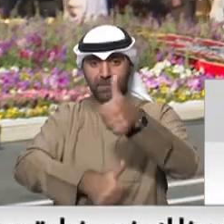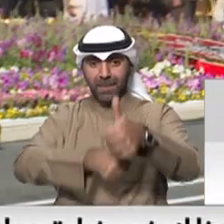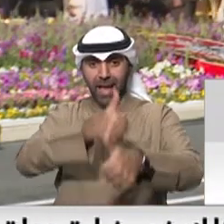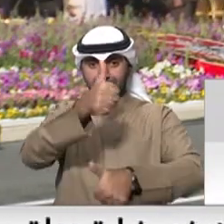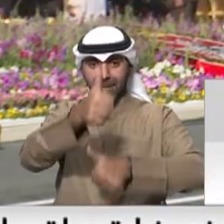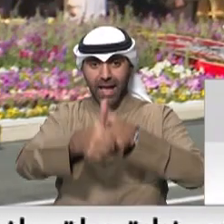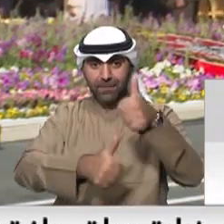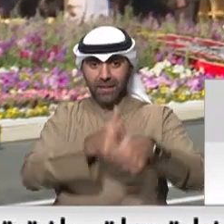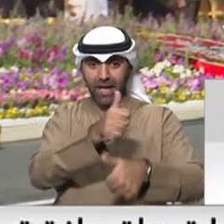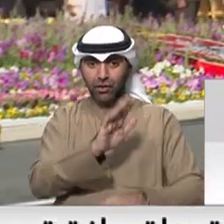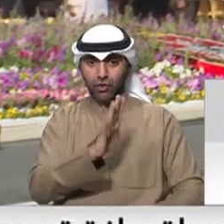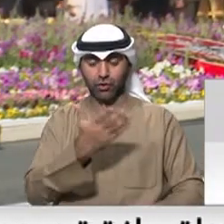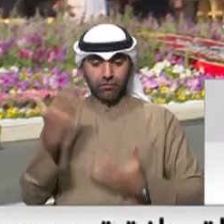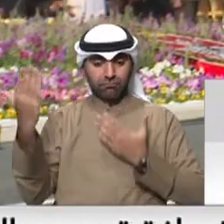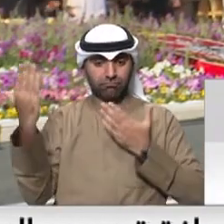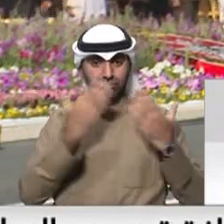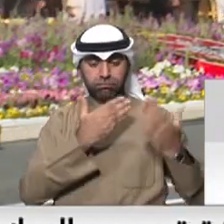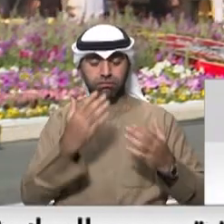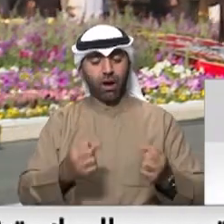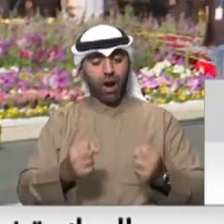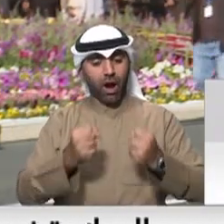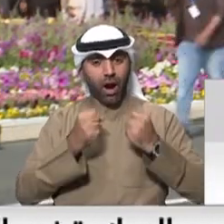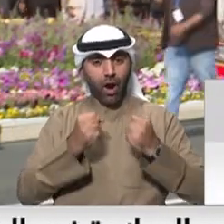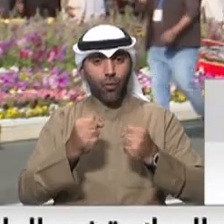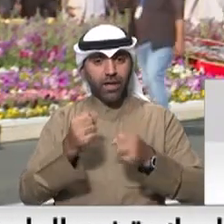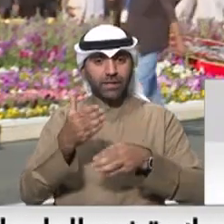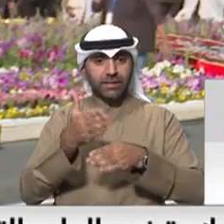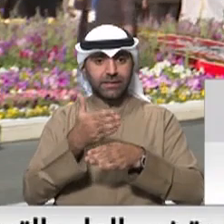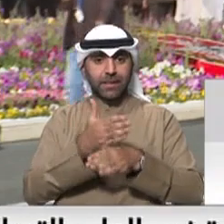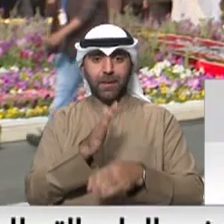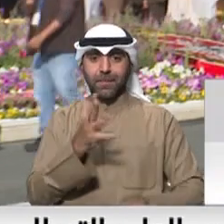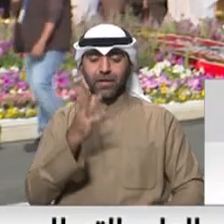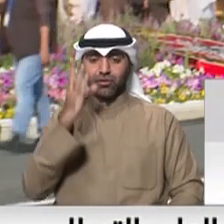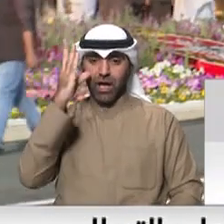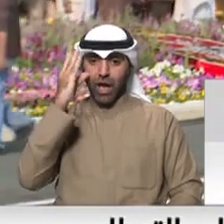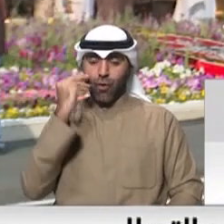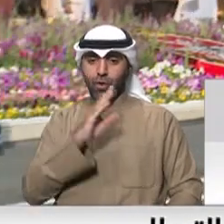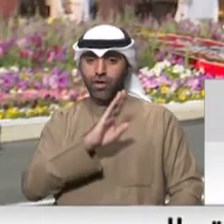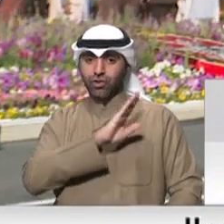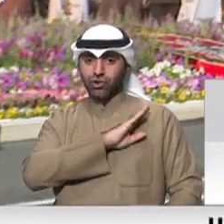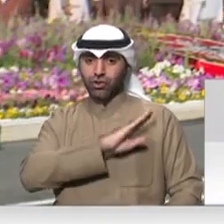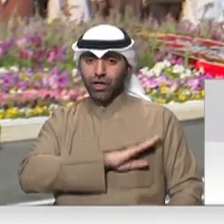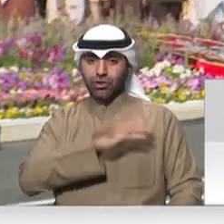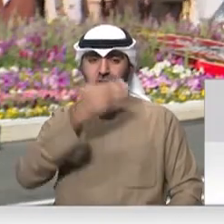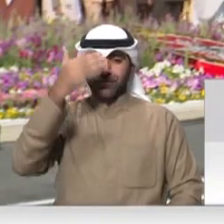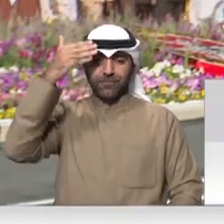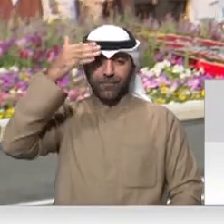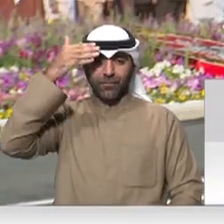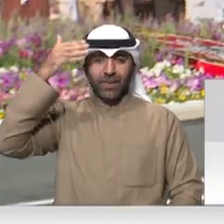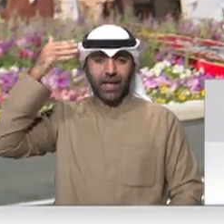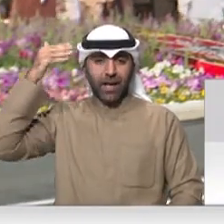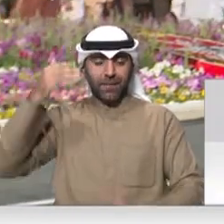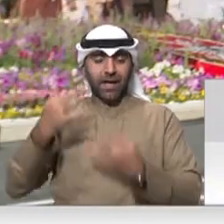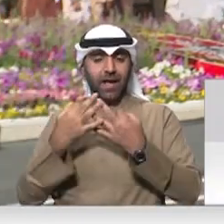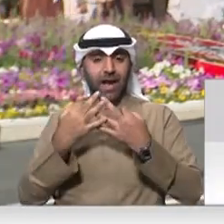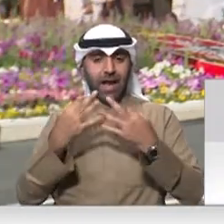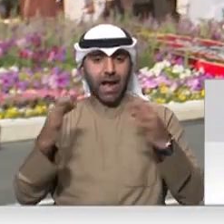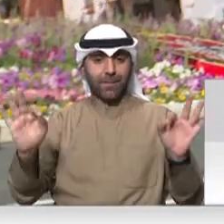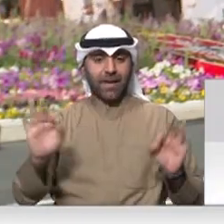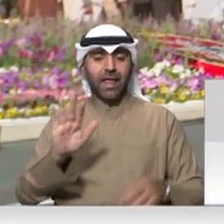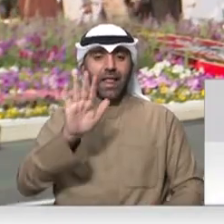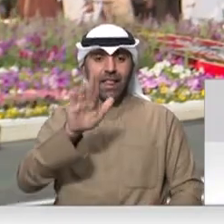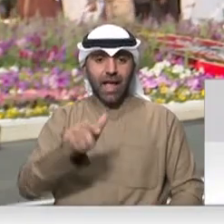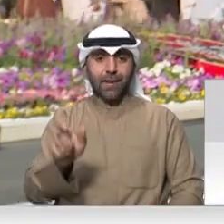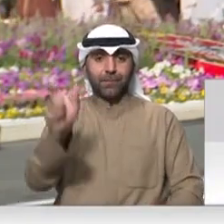العسكري والأوامر الثابتة للجيش. أما النظام الآخر وهو اللي حاصلين على الشهادة الثانوية العامة، تكون نظام الدراسة فيه طبعا